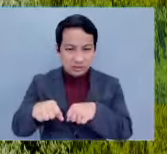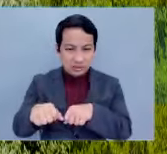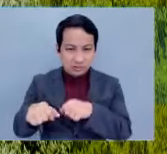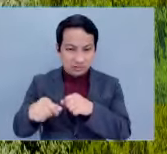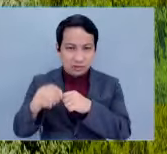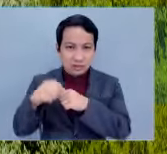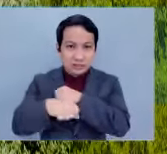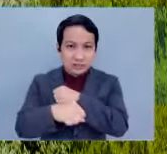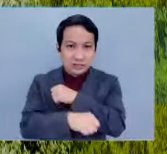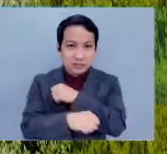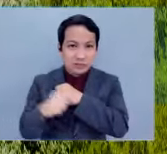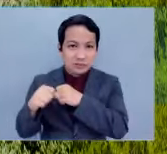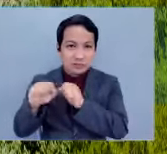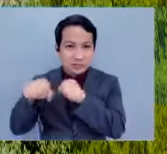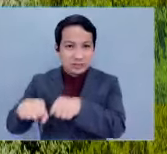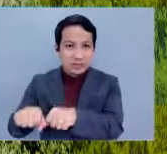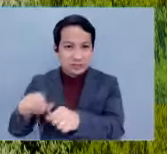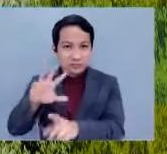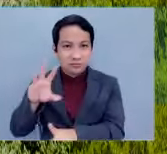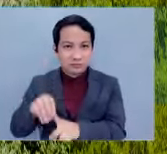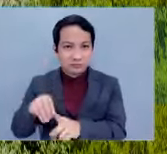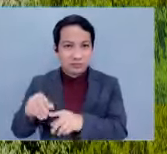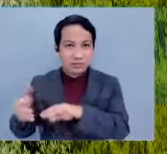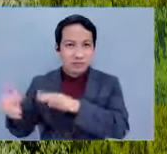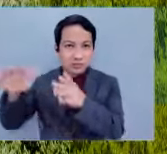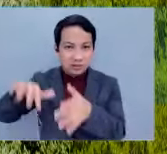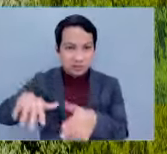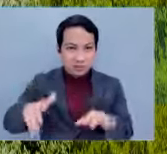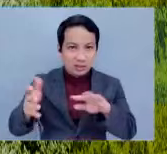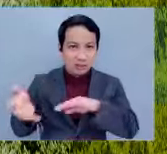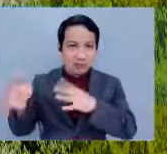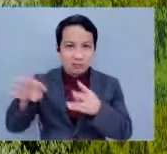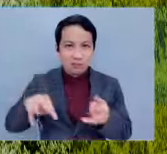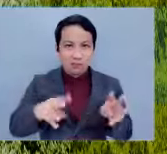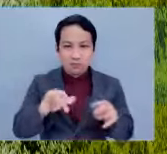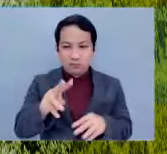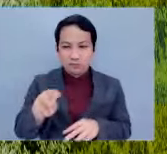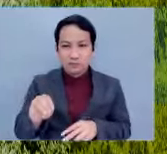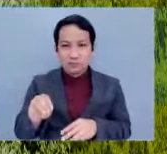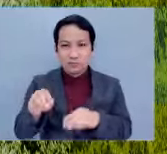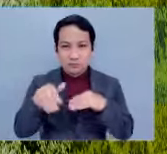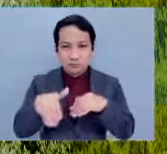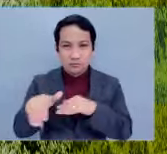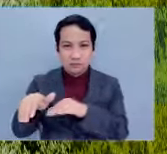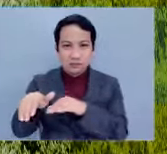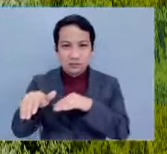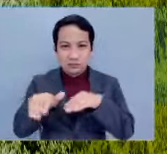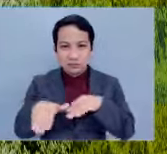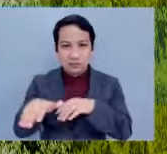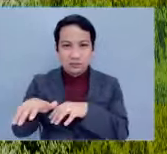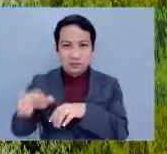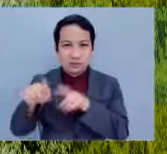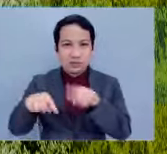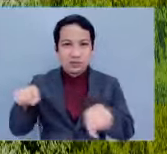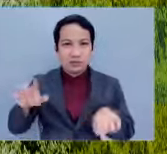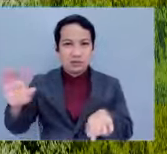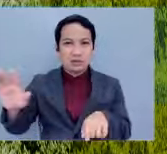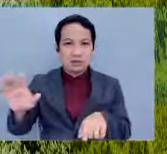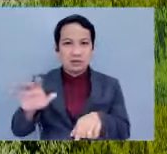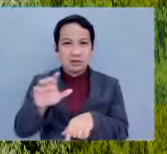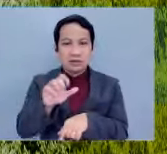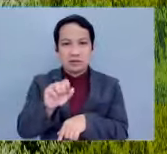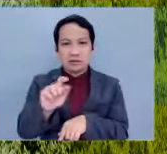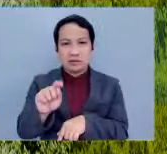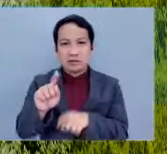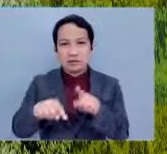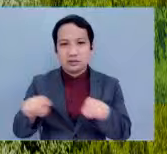tapos makita mo sa sinulog festival, meron din dyang fluvial parade, no, na ginagawa din sa ibang mga santo sa